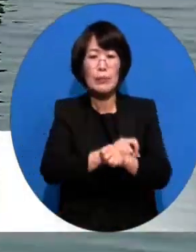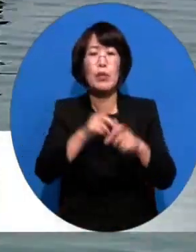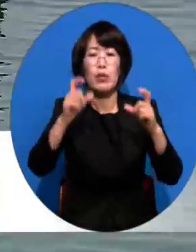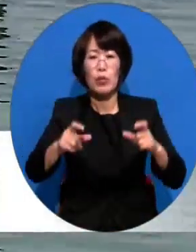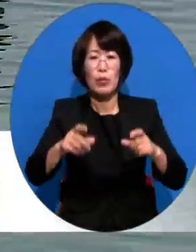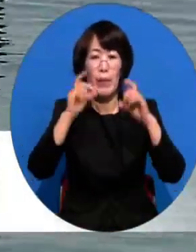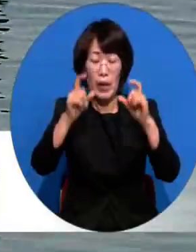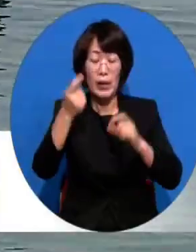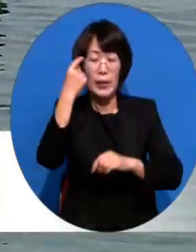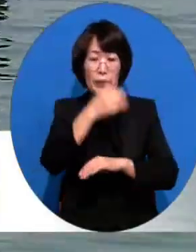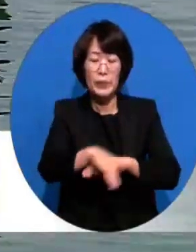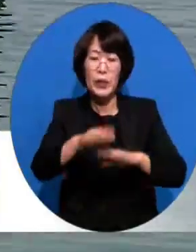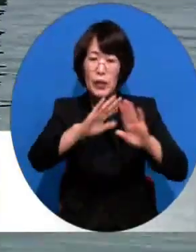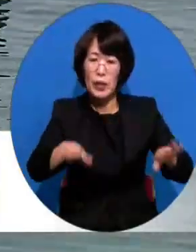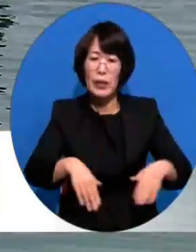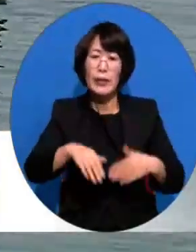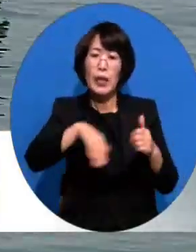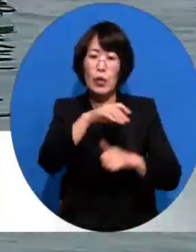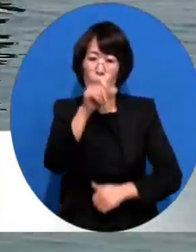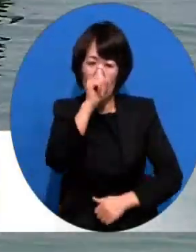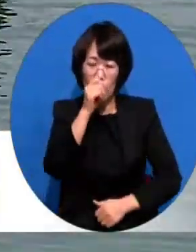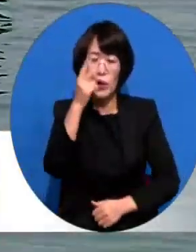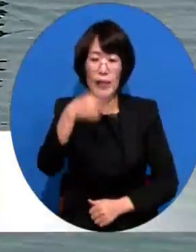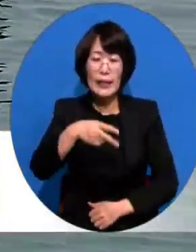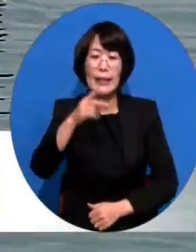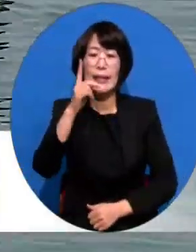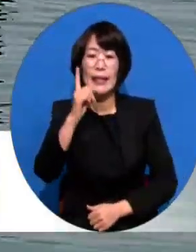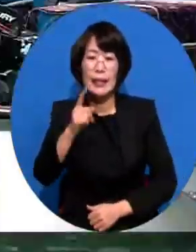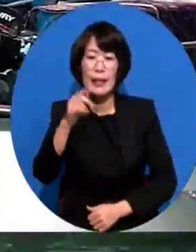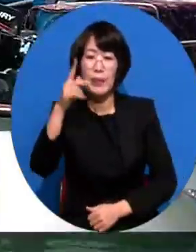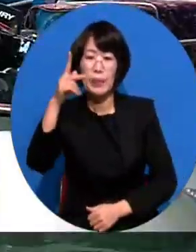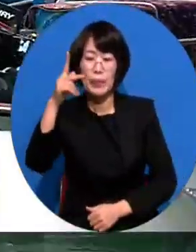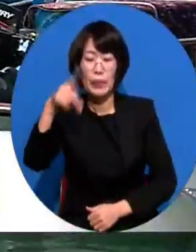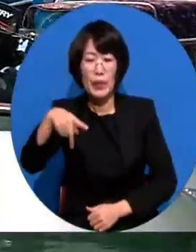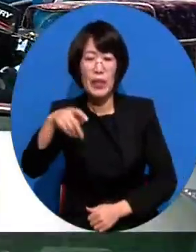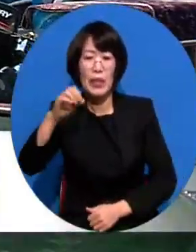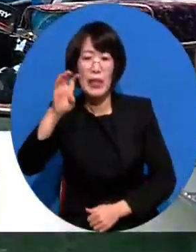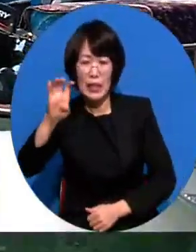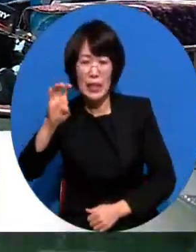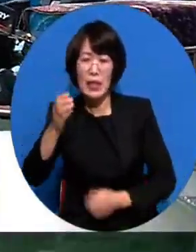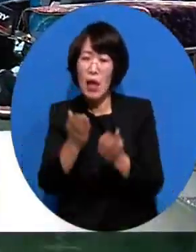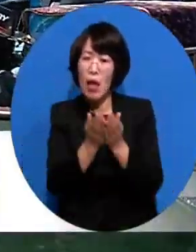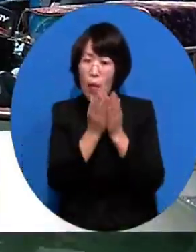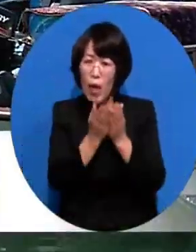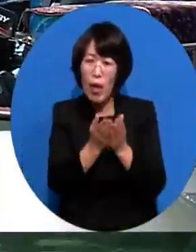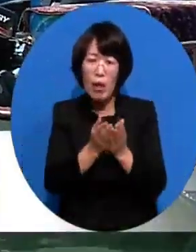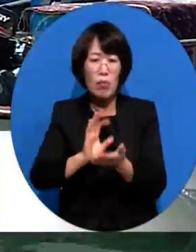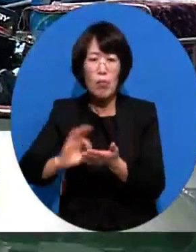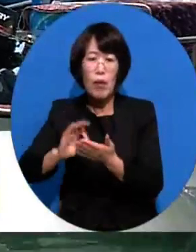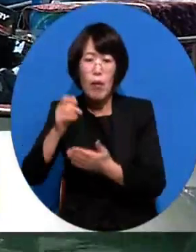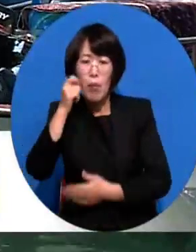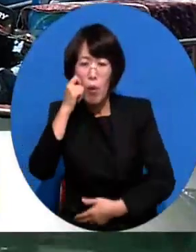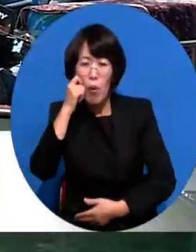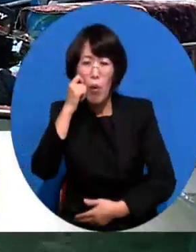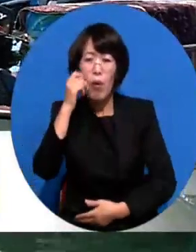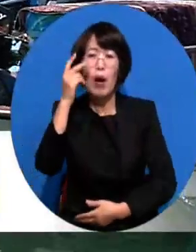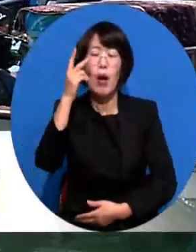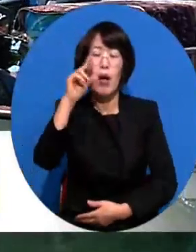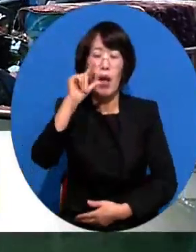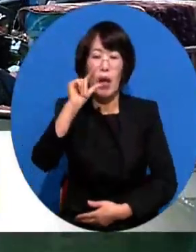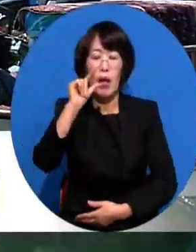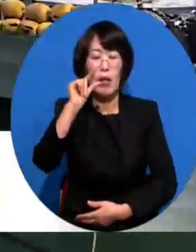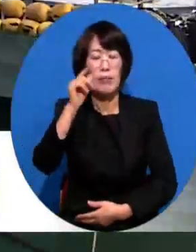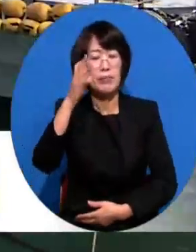예정입니다. 전남 친환경 HDPE 소형 어선 사업은 재활용할 수 없는 기존 FRP